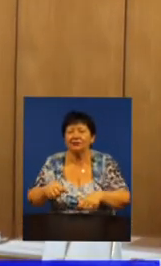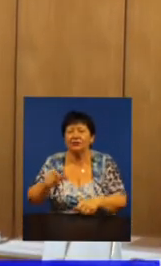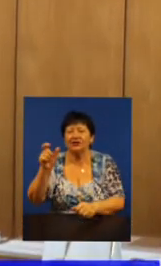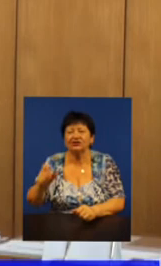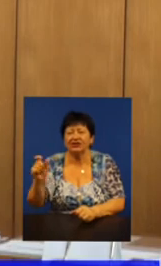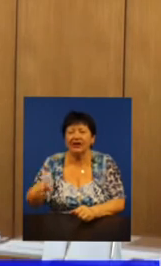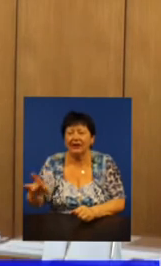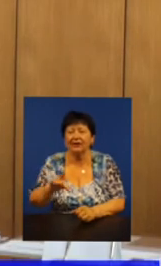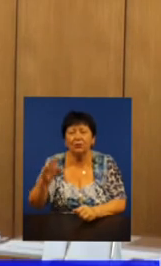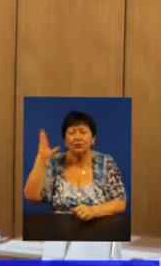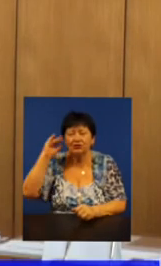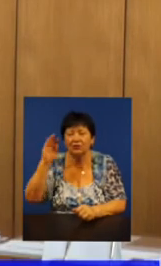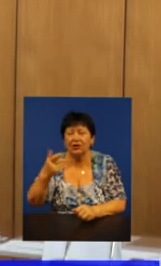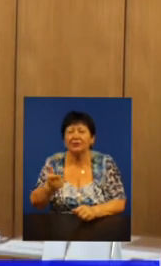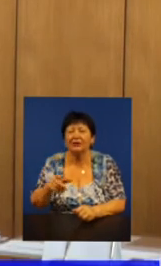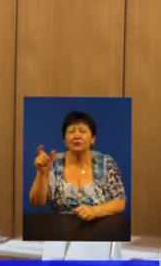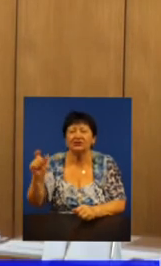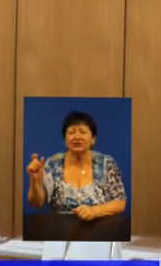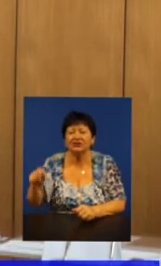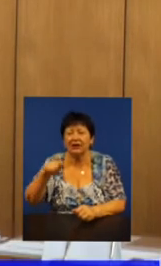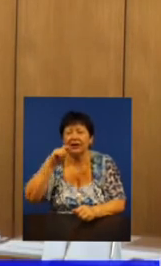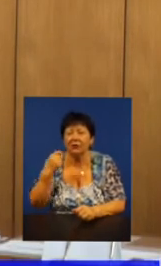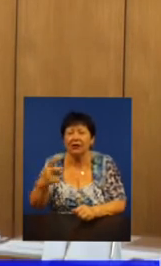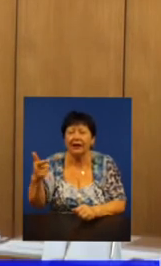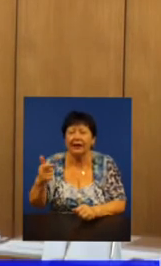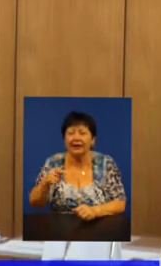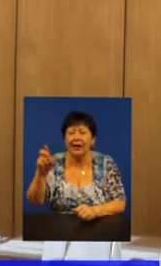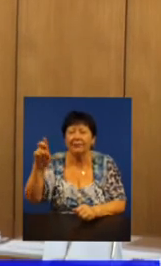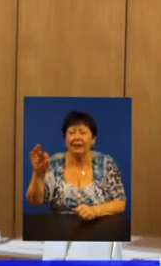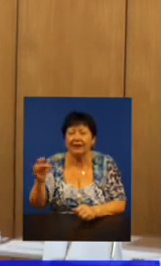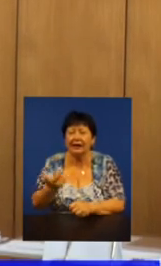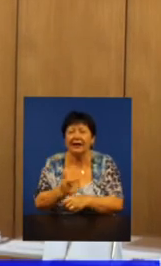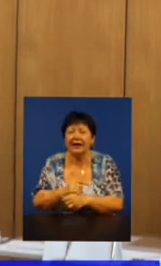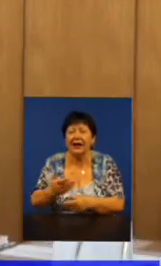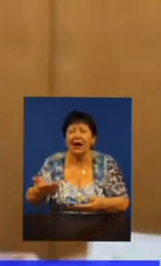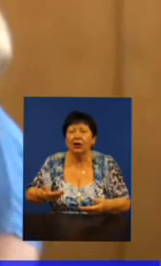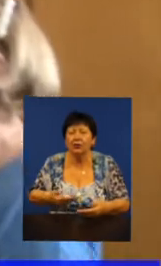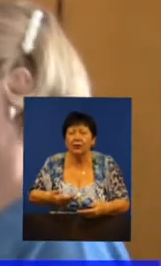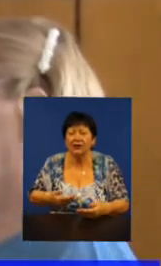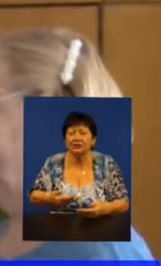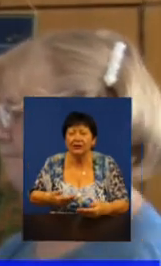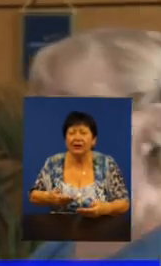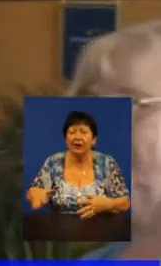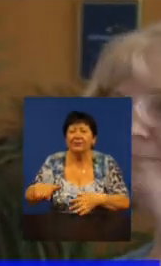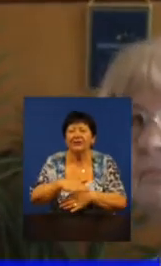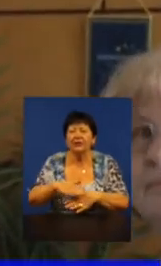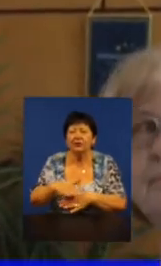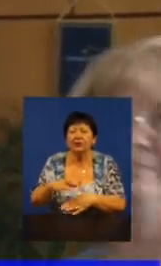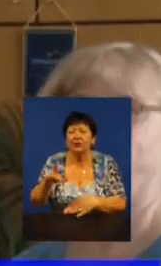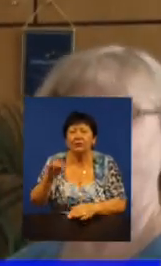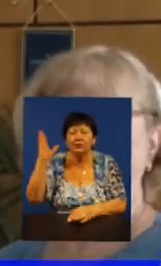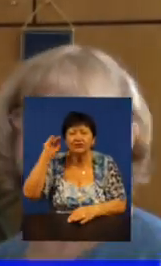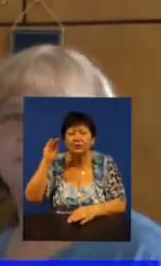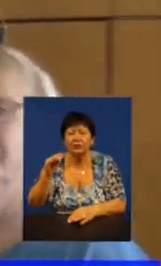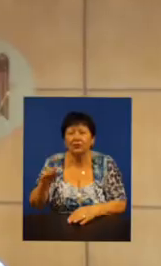cetățean al Republicii Moldova pentru cetățeanca Rusiei Galina Bargan, care locuiește de ceva timp pe teritoriul Republicii Moldova cu soțul